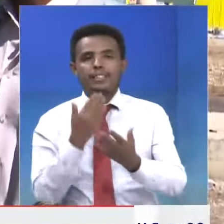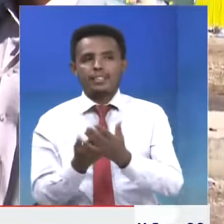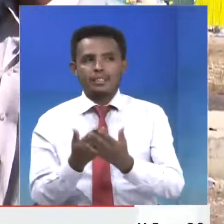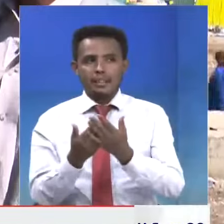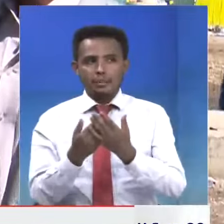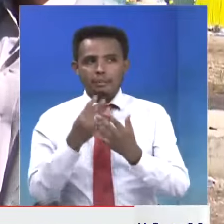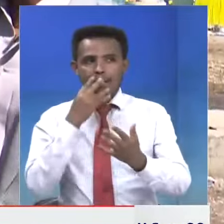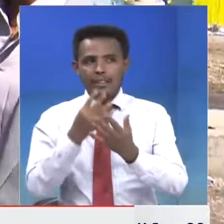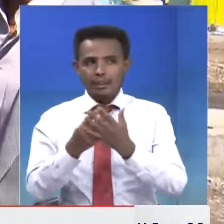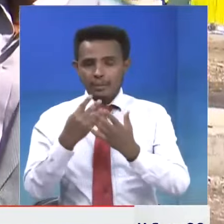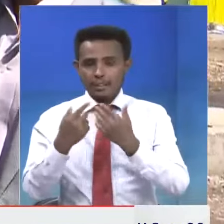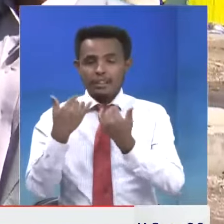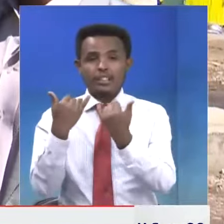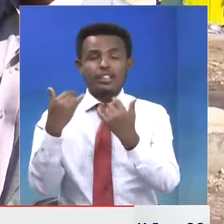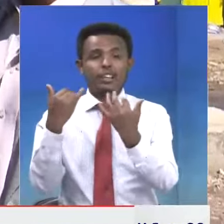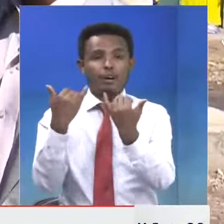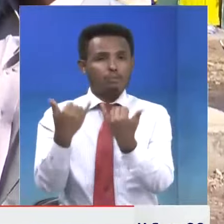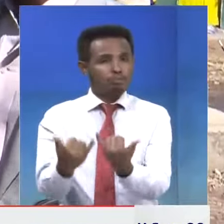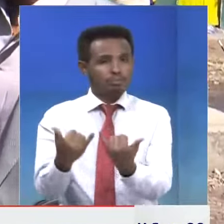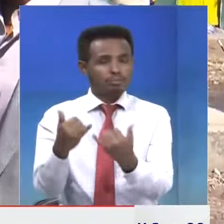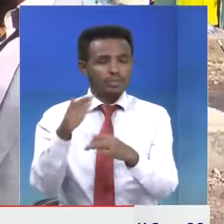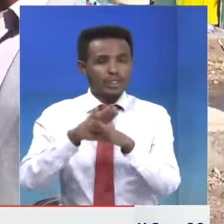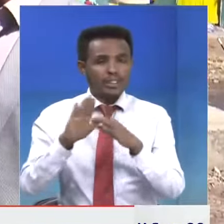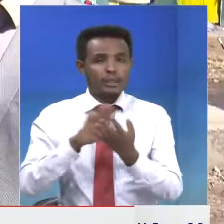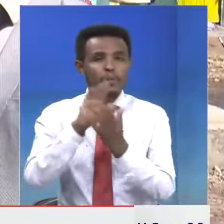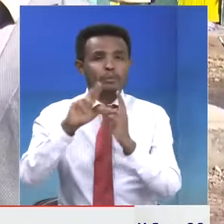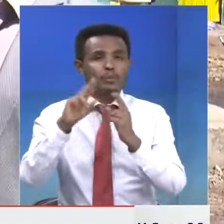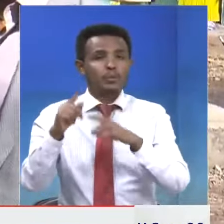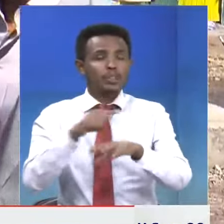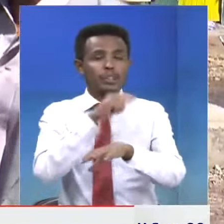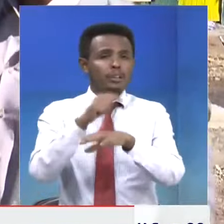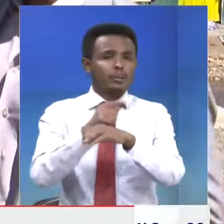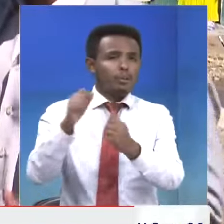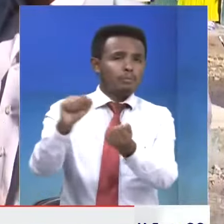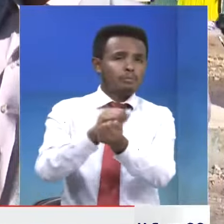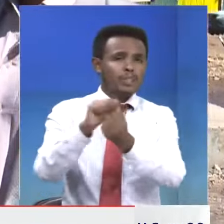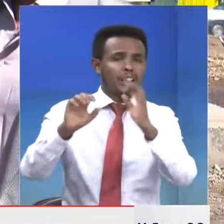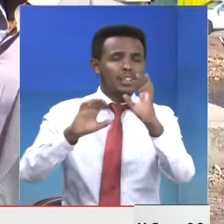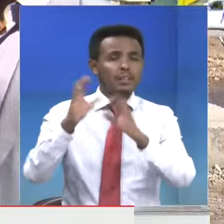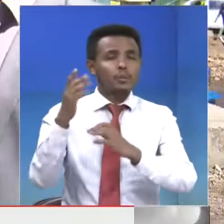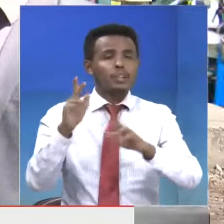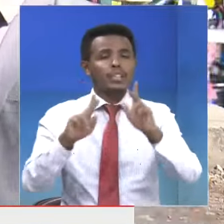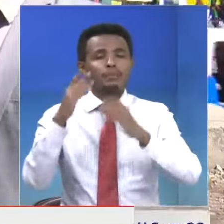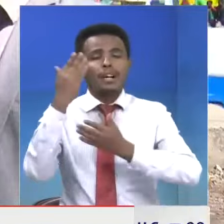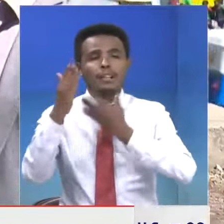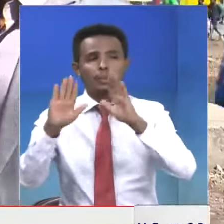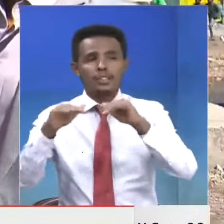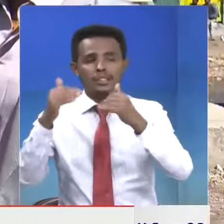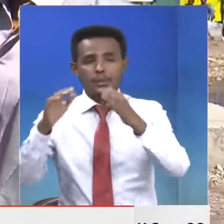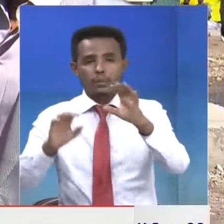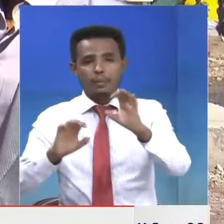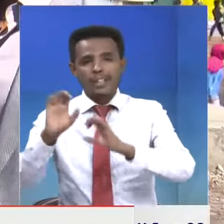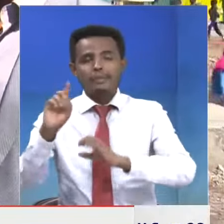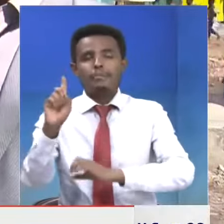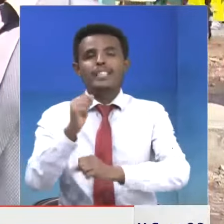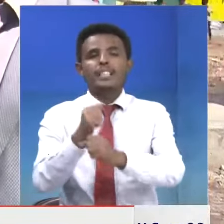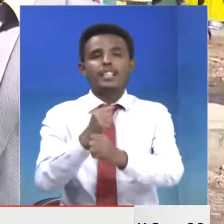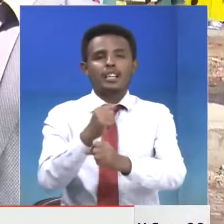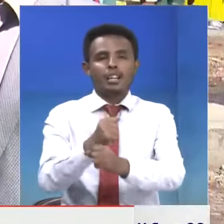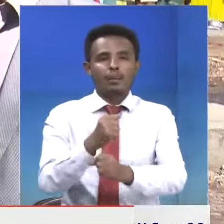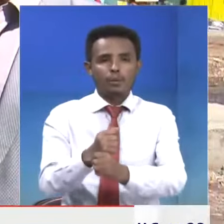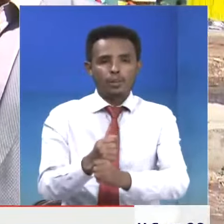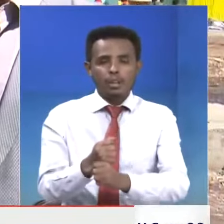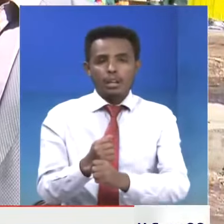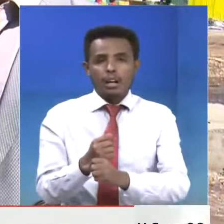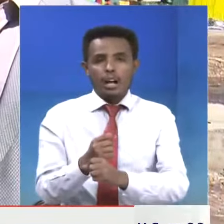እንግዲህ አሸባሪ ቡድኑ ጉዳት አድርሶባቸው የነበሩ ተቋማትን መልሶ ለማቋቋምና የህዝብ አገልግሎት እንዲሰጡ ለማድረግ ምን እየተሰራ ነው?